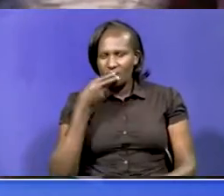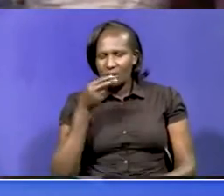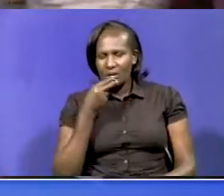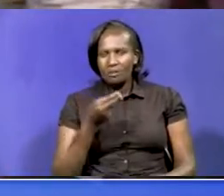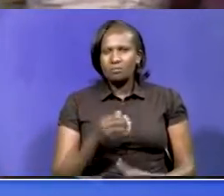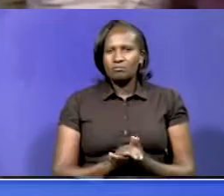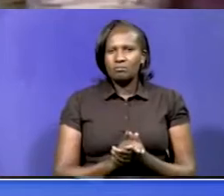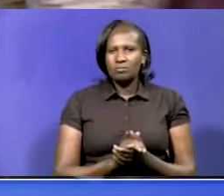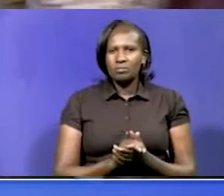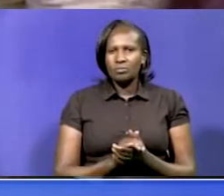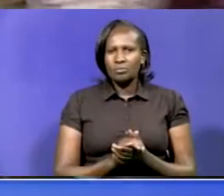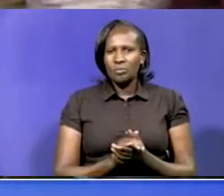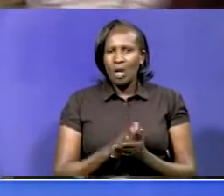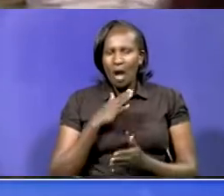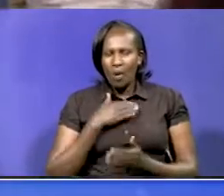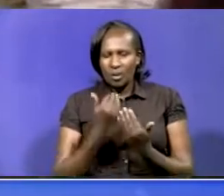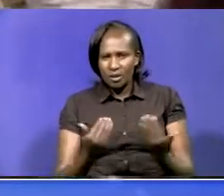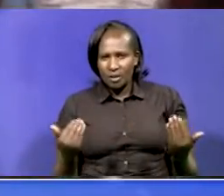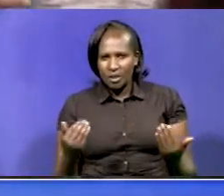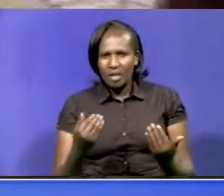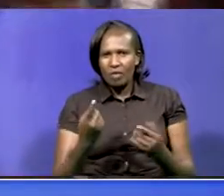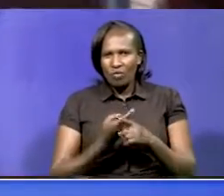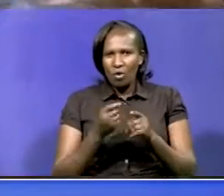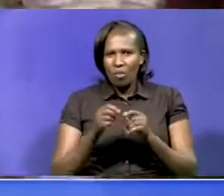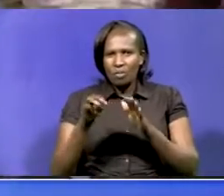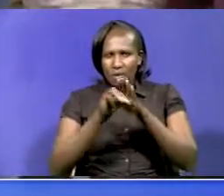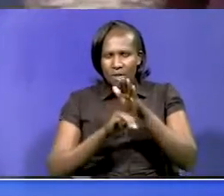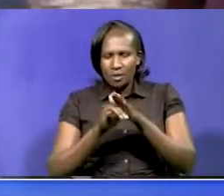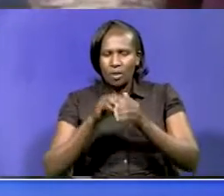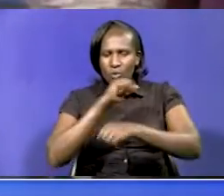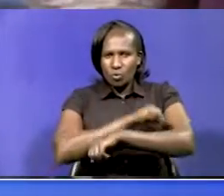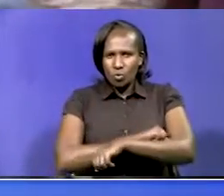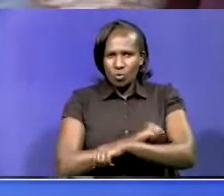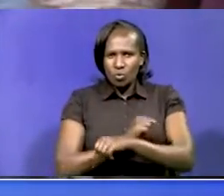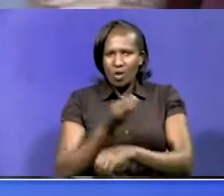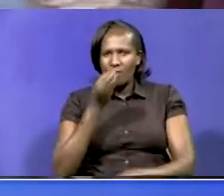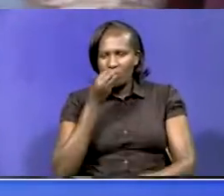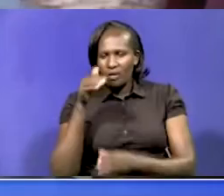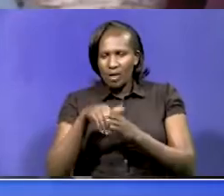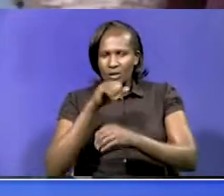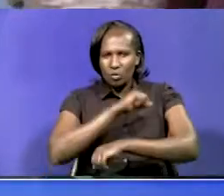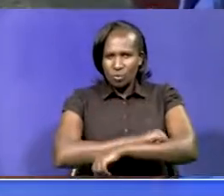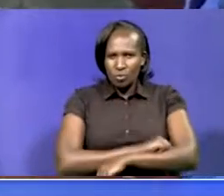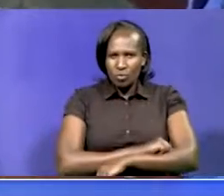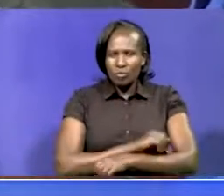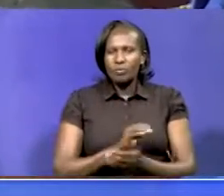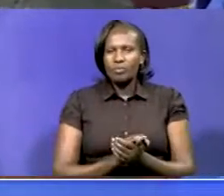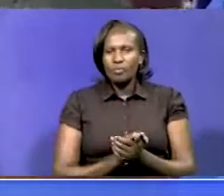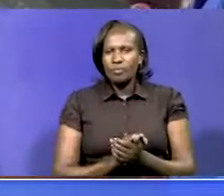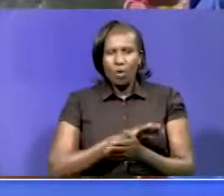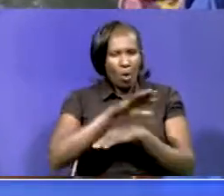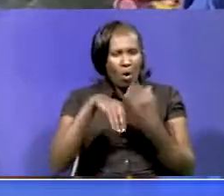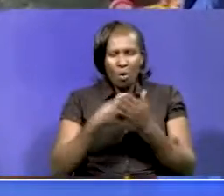ECD. Watoto wetu wachekechea wanapata chakula kwa shule. Nimehakikishia kwanza kwamba chakula iko shule